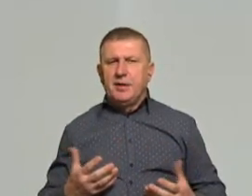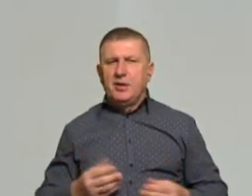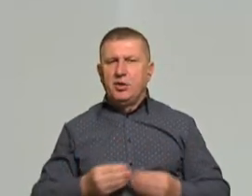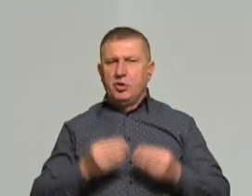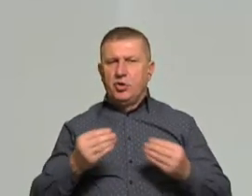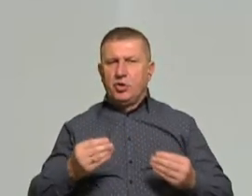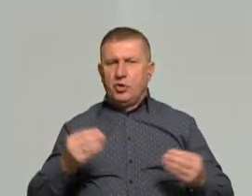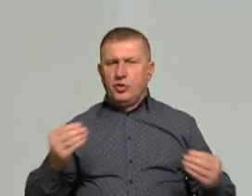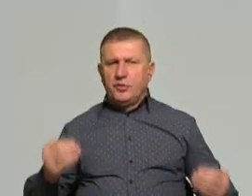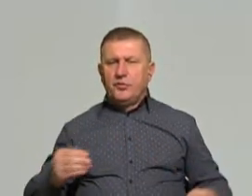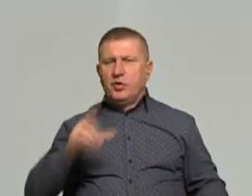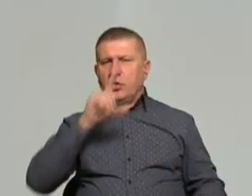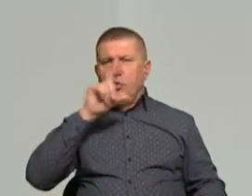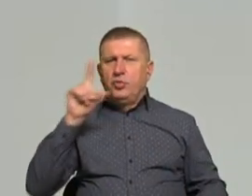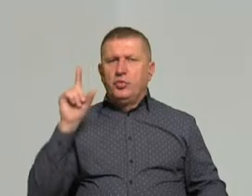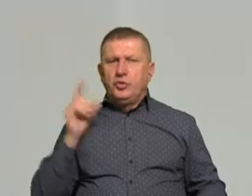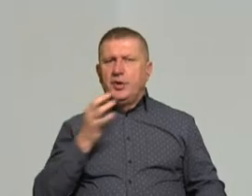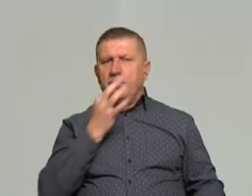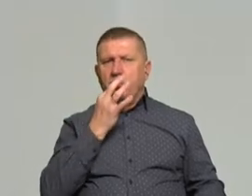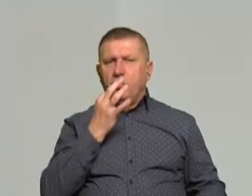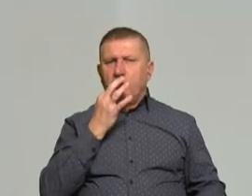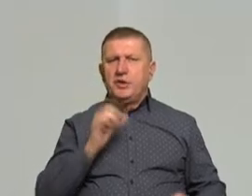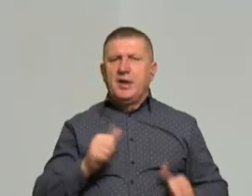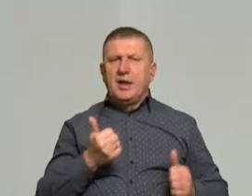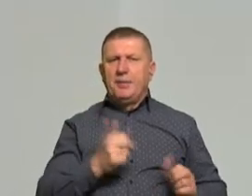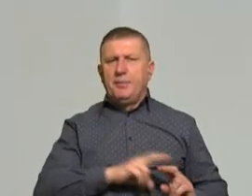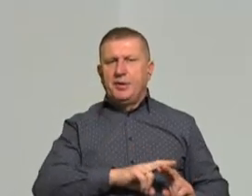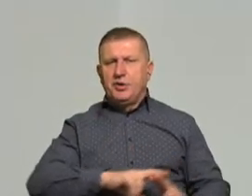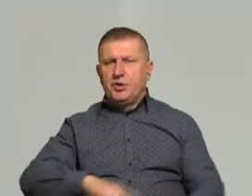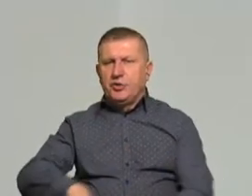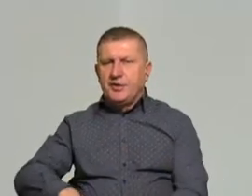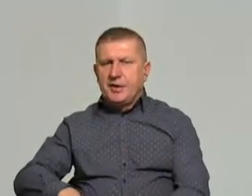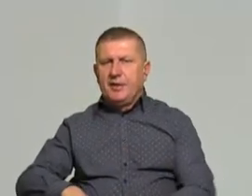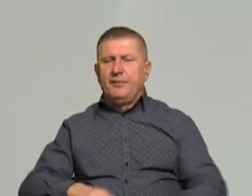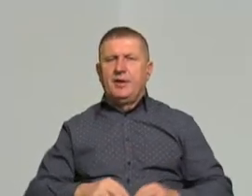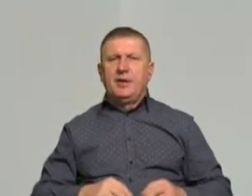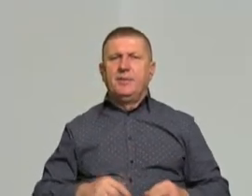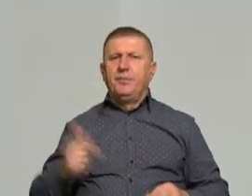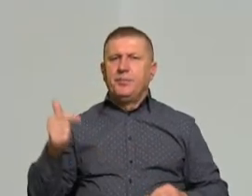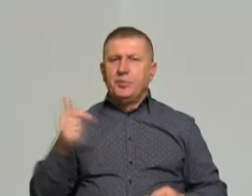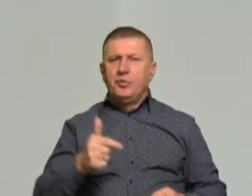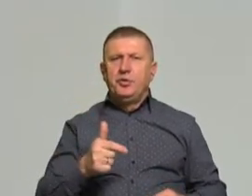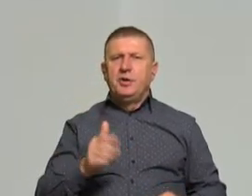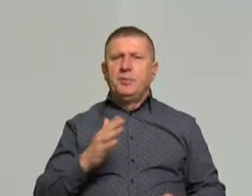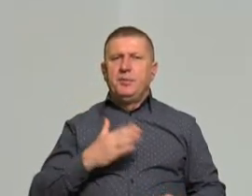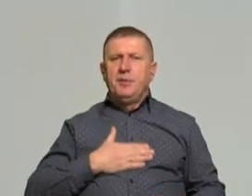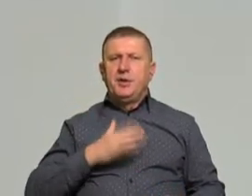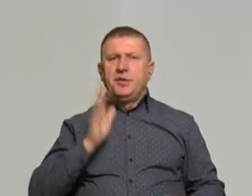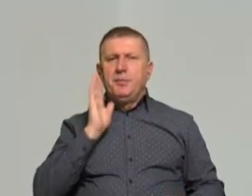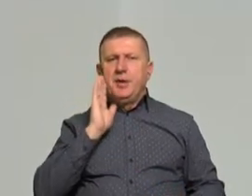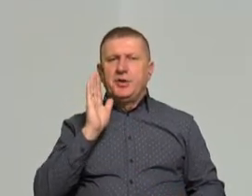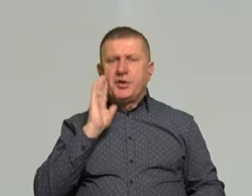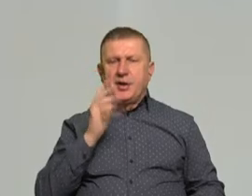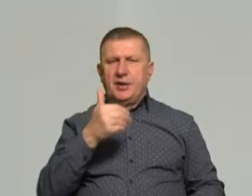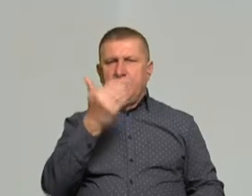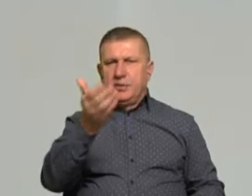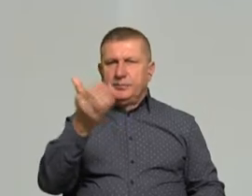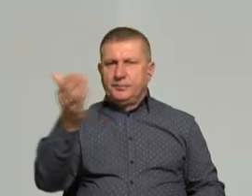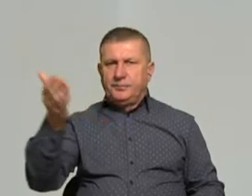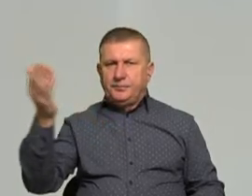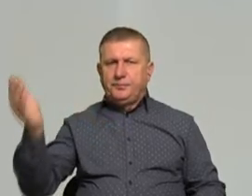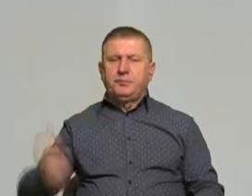powodować to, żeby ludzie zostawali, młodzi ludzie w tym mieście i ściągać do nas, do miasta ludzi, to musimy mieć mieszkania komunalne. I ja nie mówię tylko